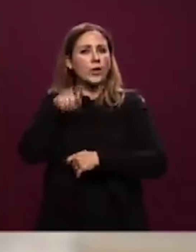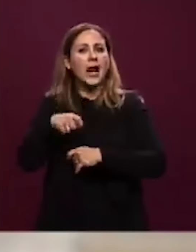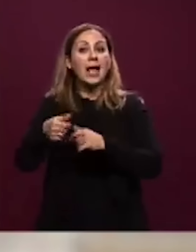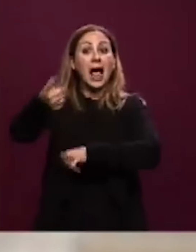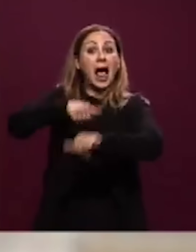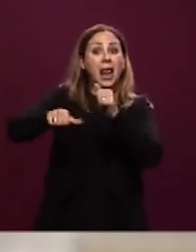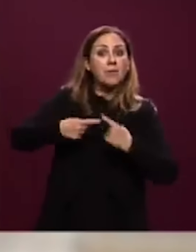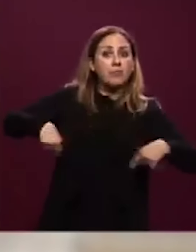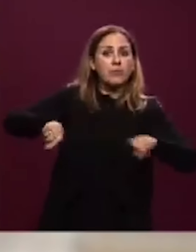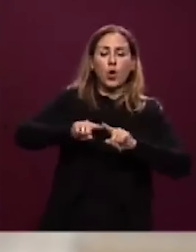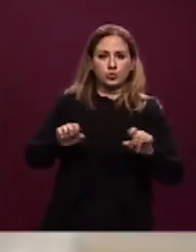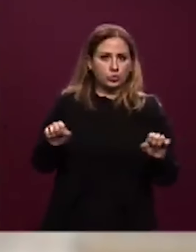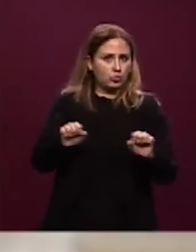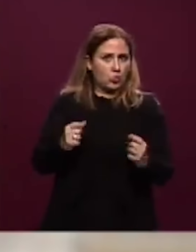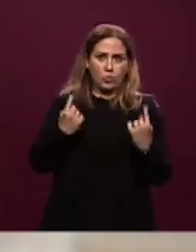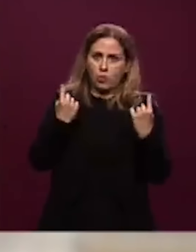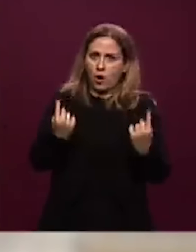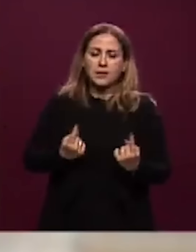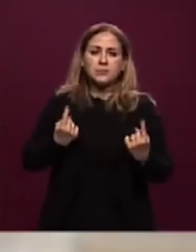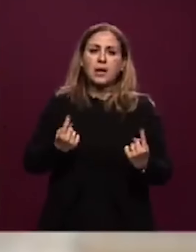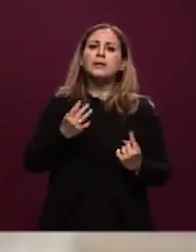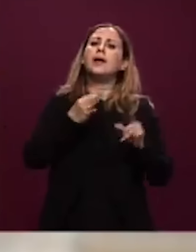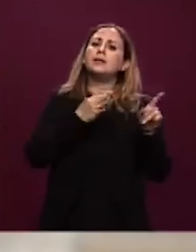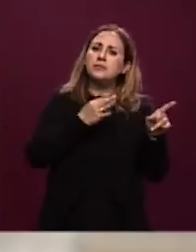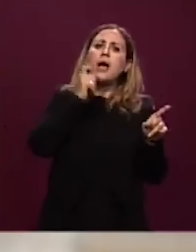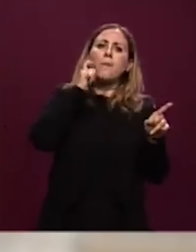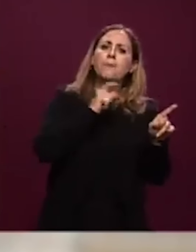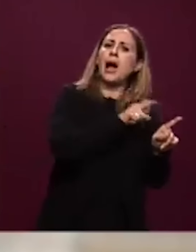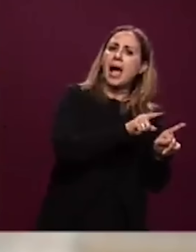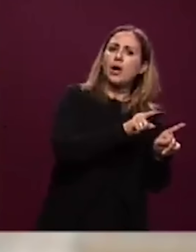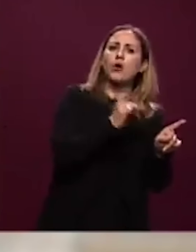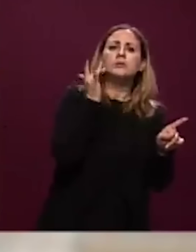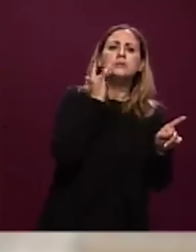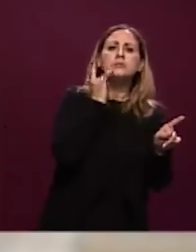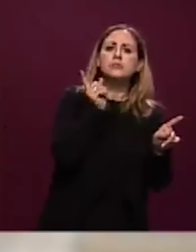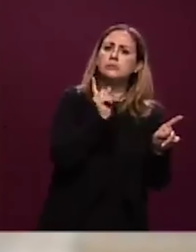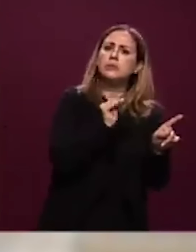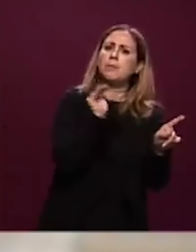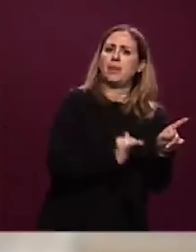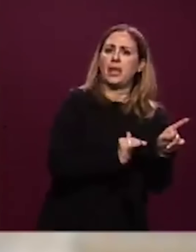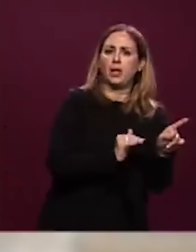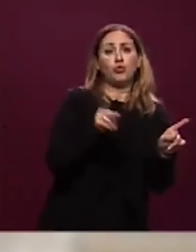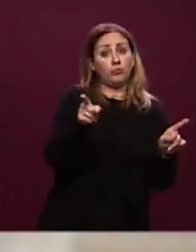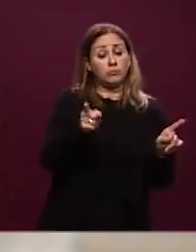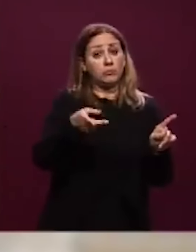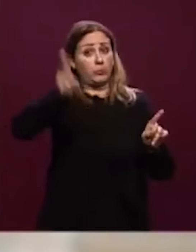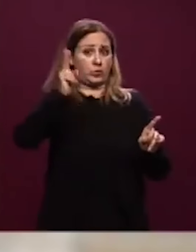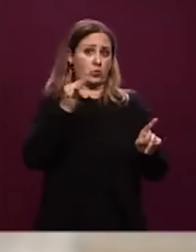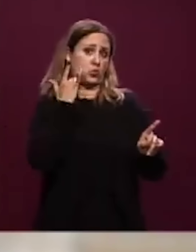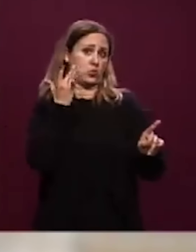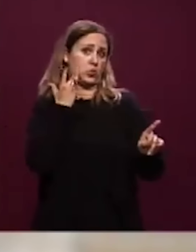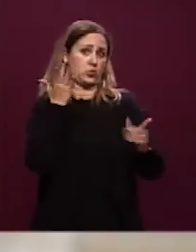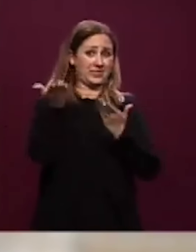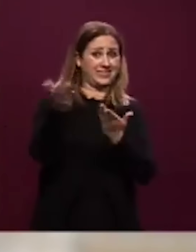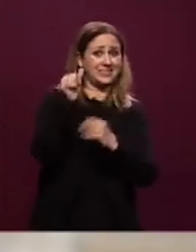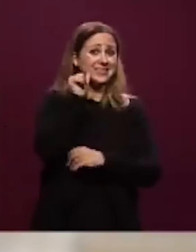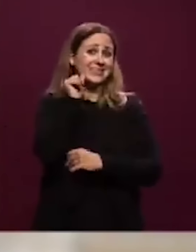meno ipocrisia nelle parole di Macron che nelle sue, Presidente Meloni. C'è sicuramente meno ipocrisia.